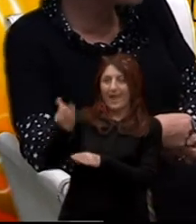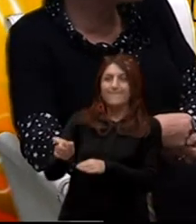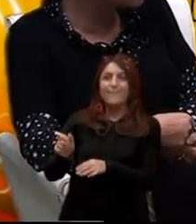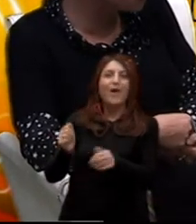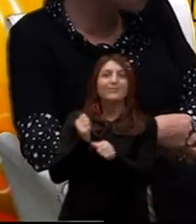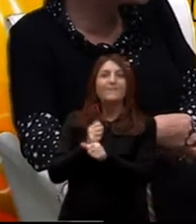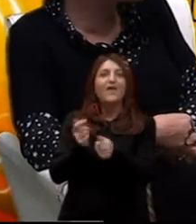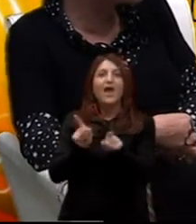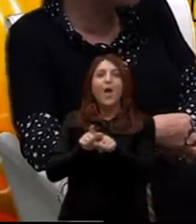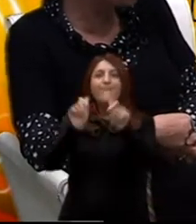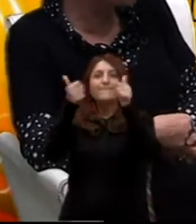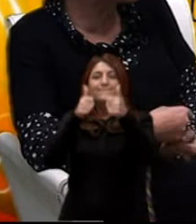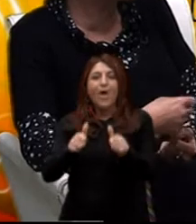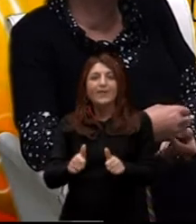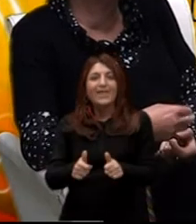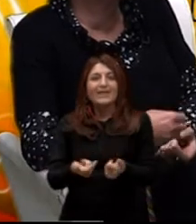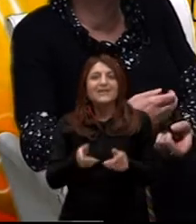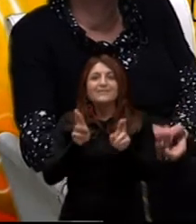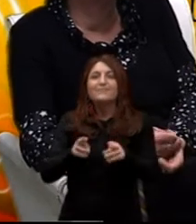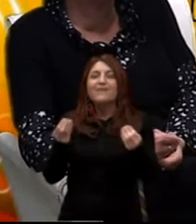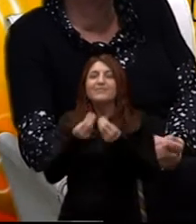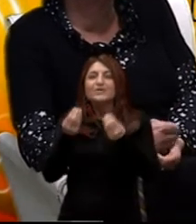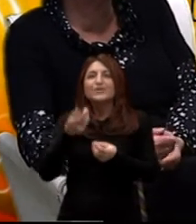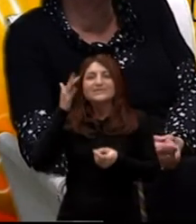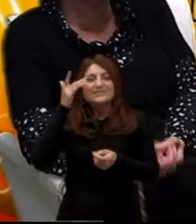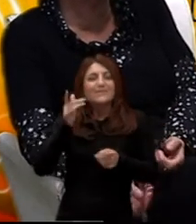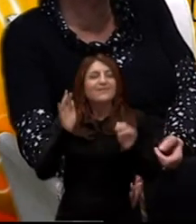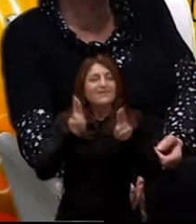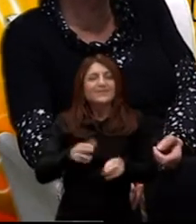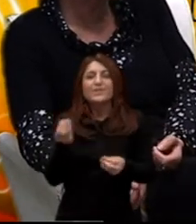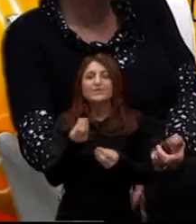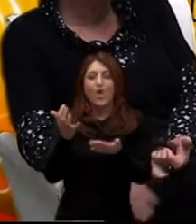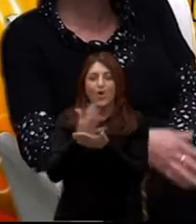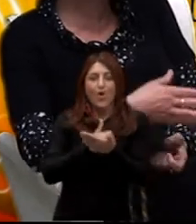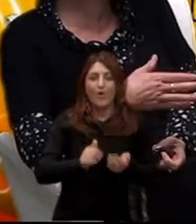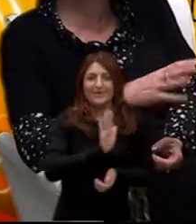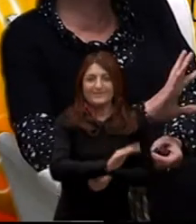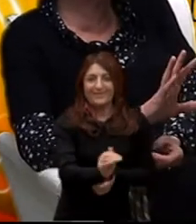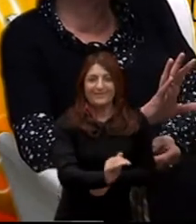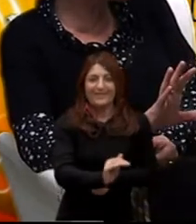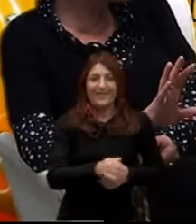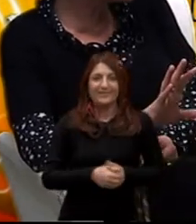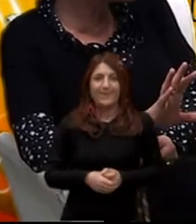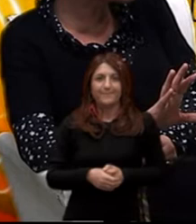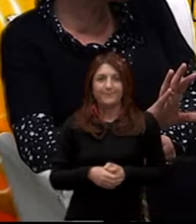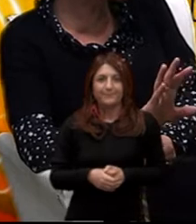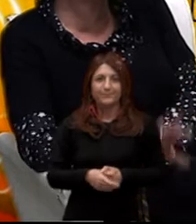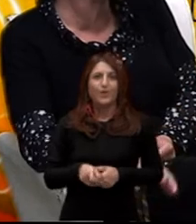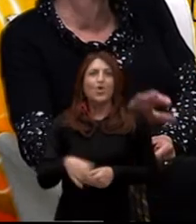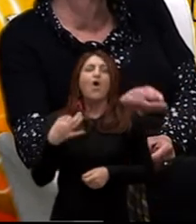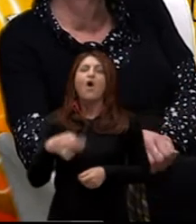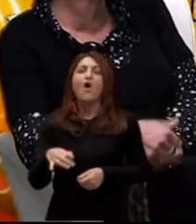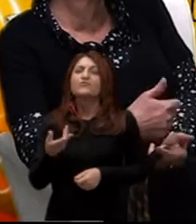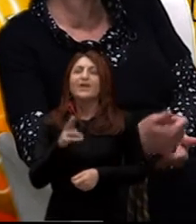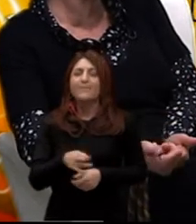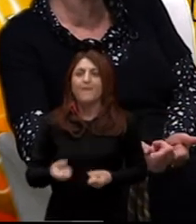da ona ima nekakav smisao i da ona ima u konačnici učinak za to dijete. Znači, ovisi znači o